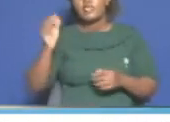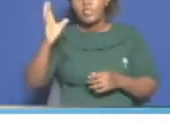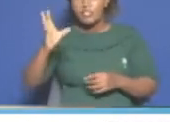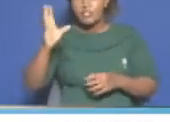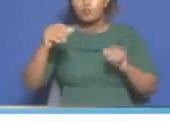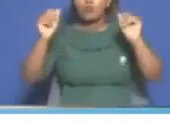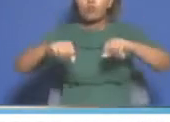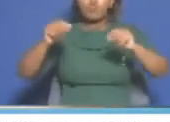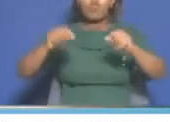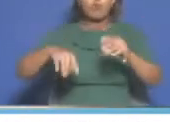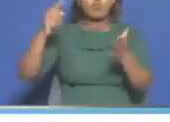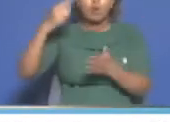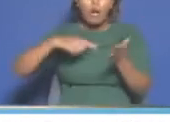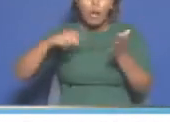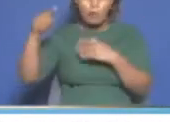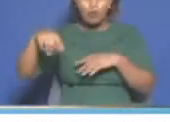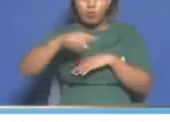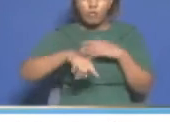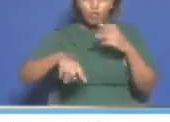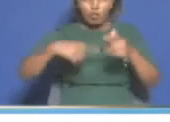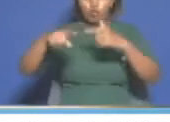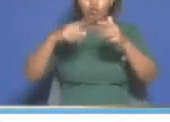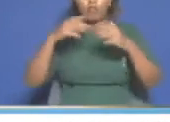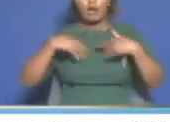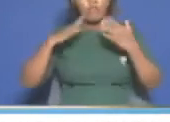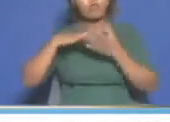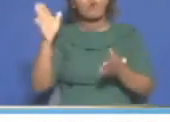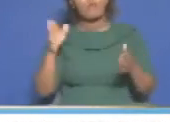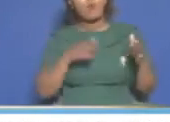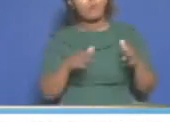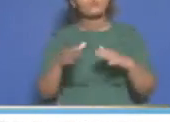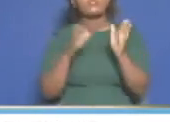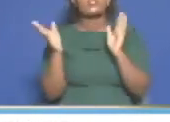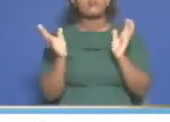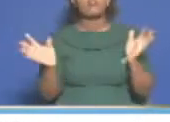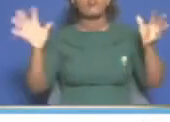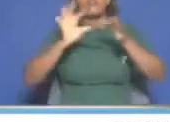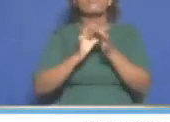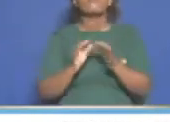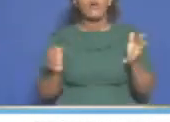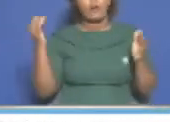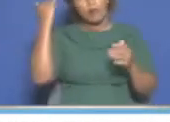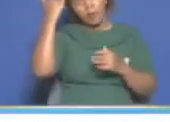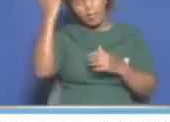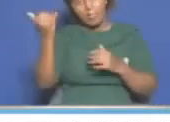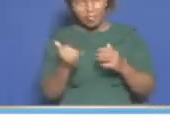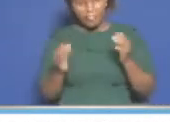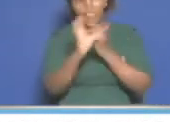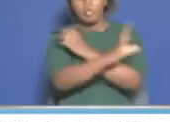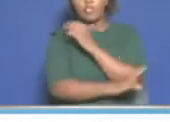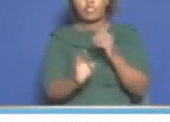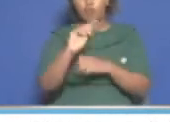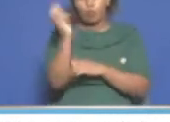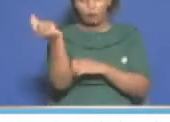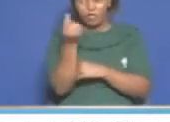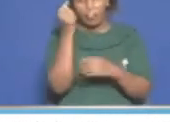kututathmini ili tuweze kuweza kupewa nafasi ya kuongeza sauti yetu katika nchi hii na taifa letu. Jambo